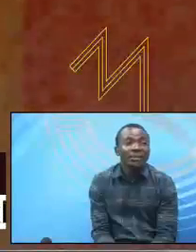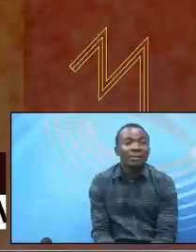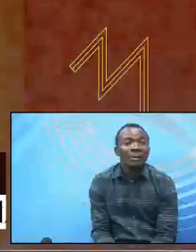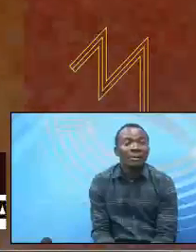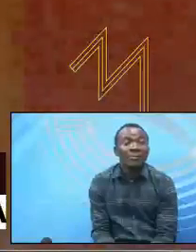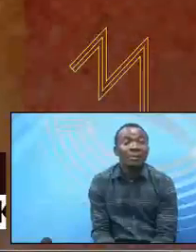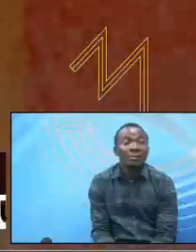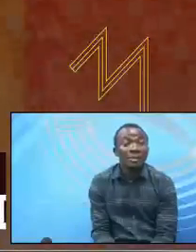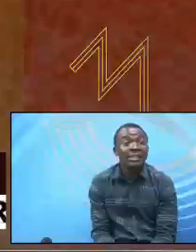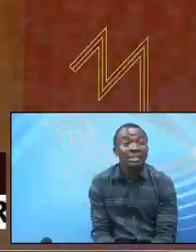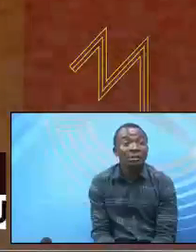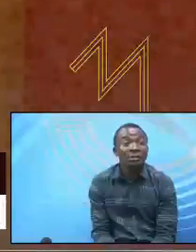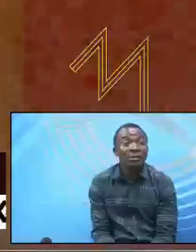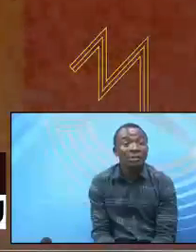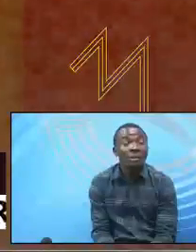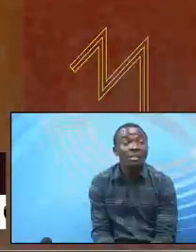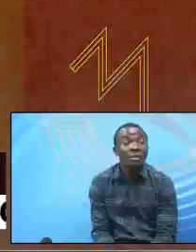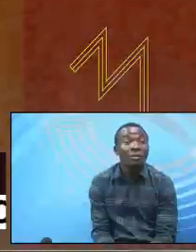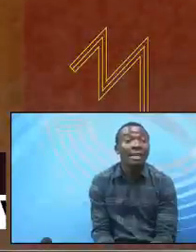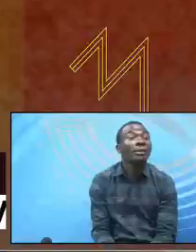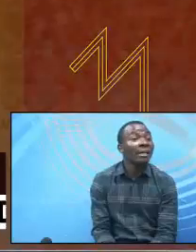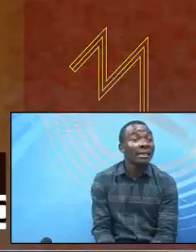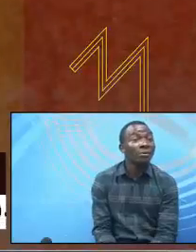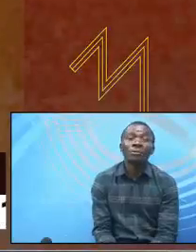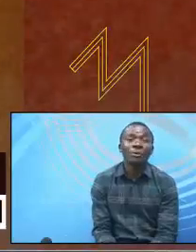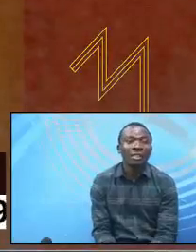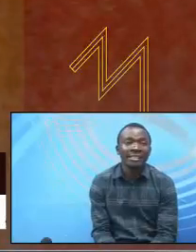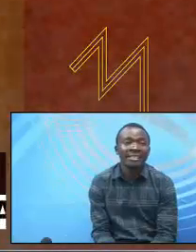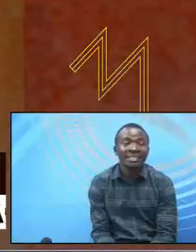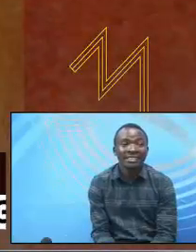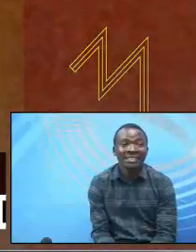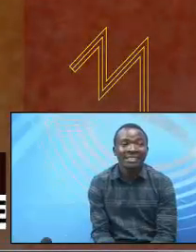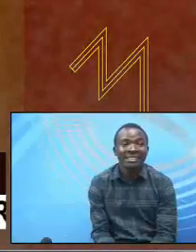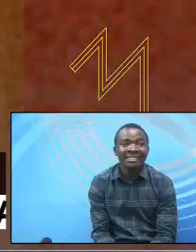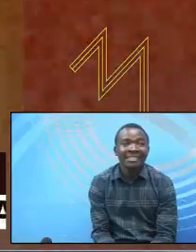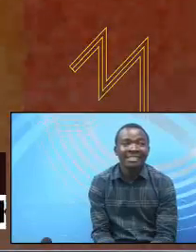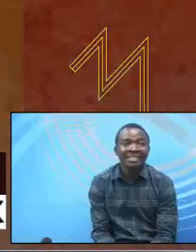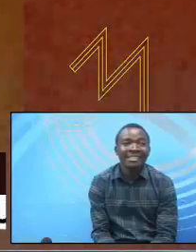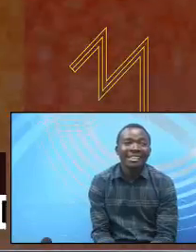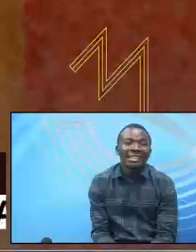ariko bamwe tugerageza gusoma iminwa bigashoboka ariko hari nabo babikomereye